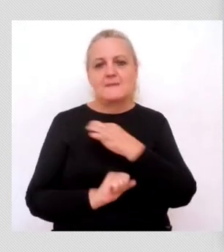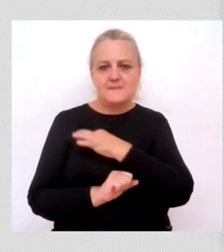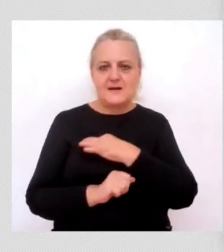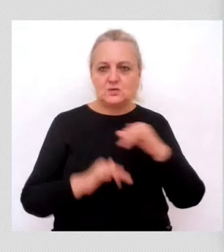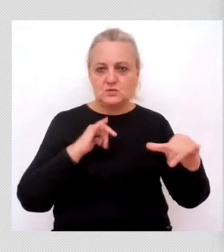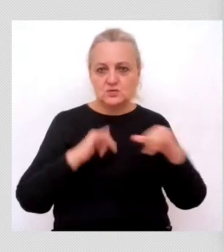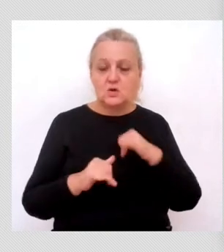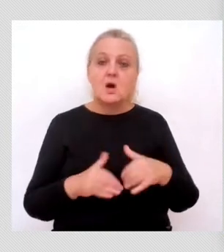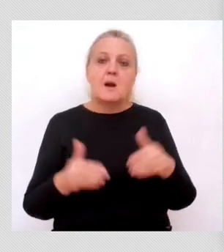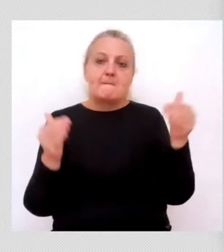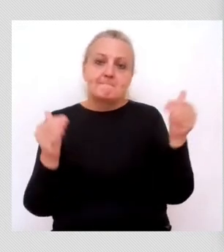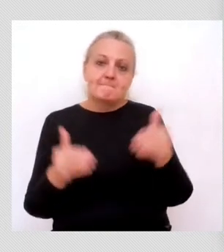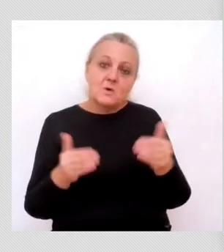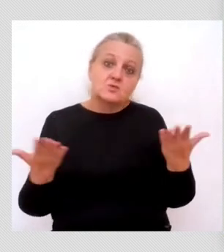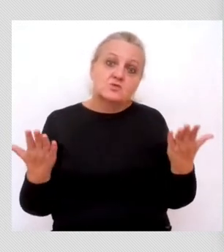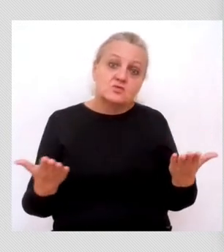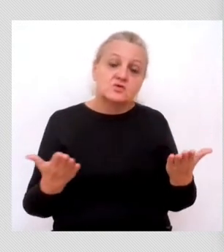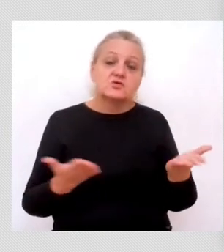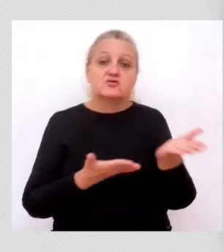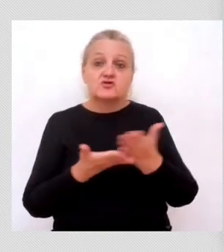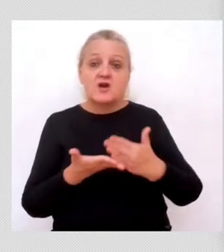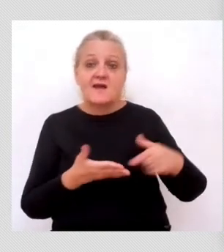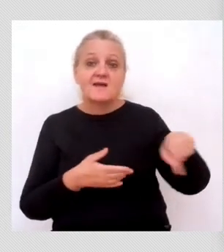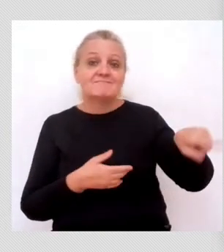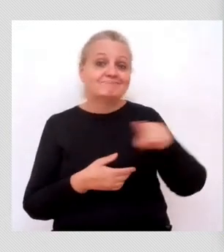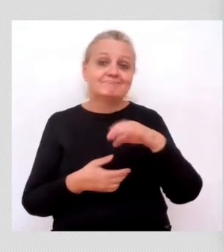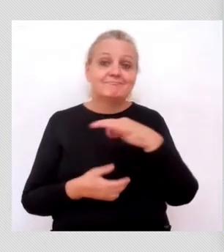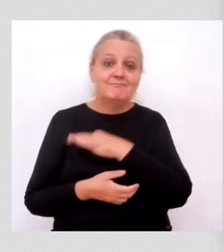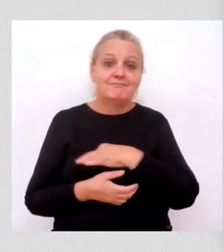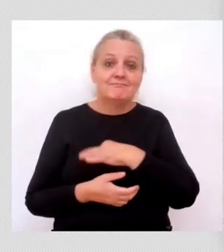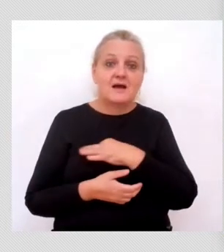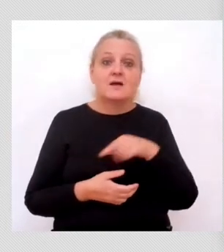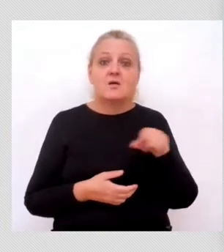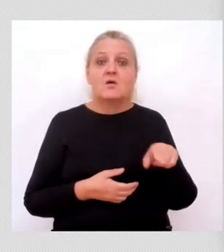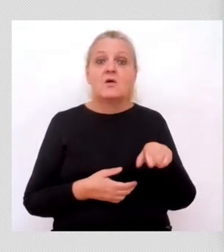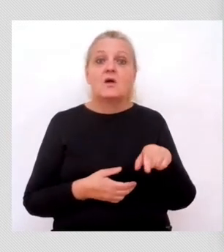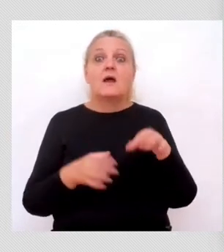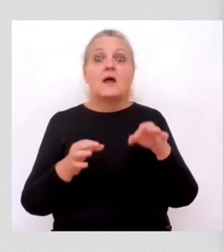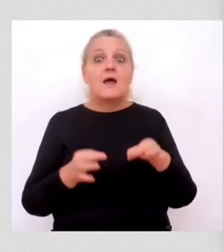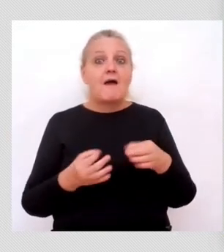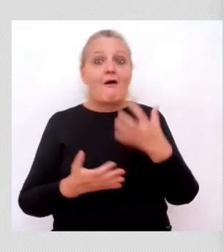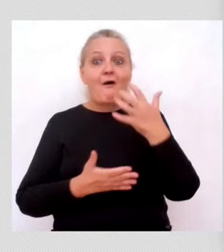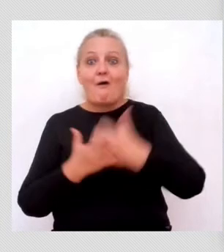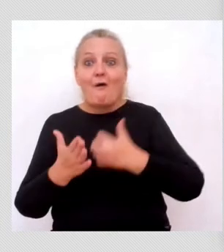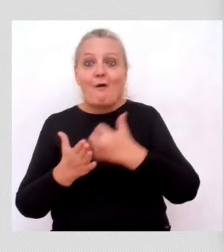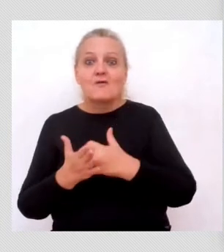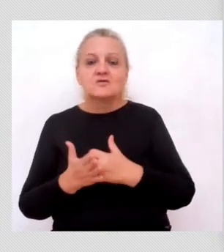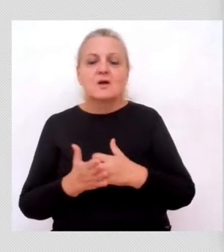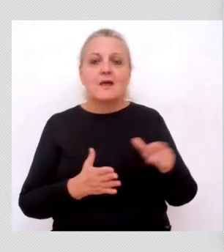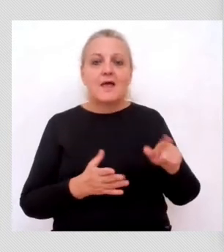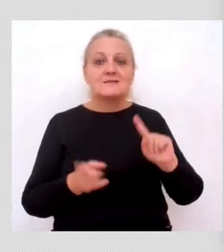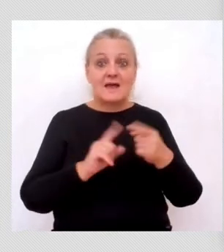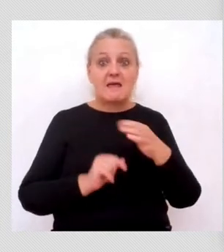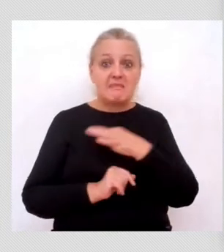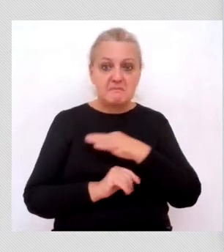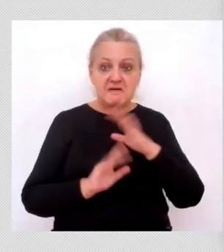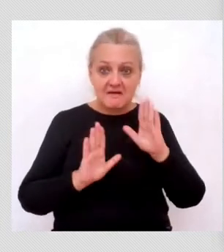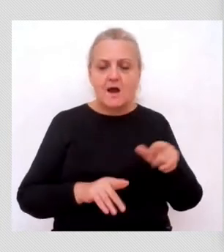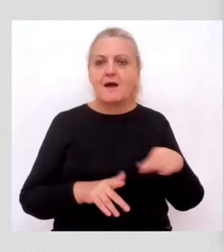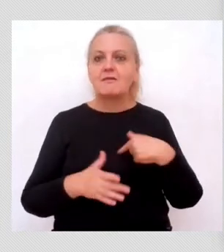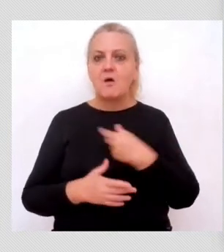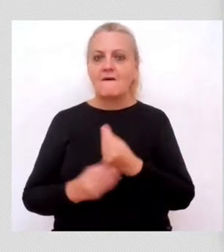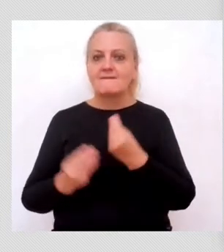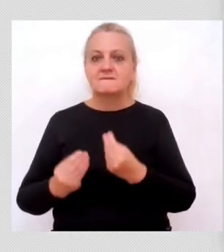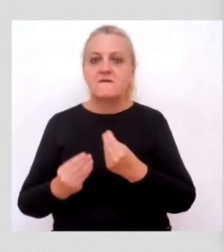to może niestety niektórym z tych partii panujący model łupów partyjnych tak się spodobać, że będziemy mieli do czynienia